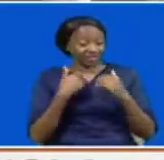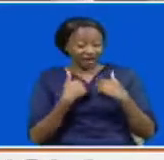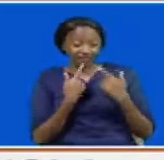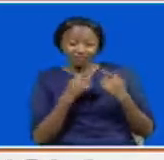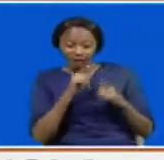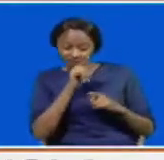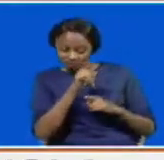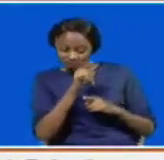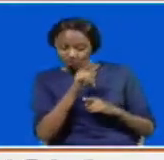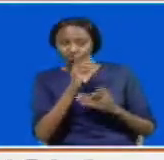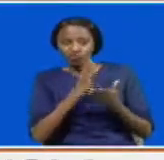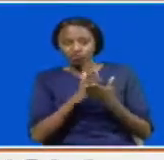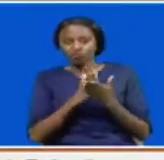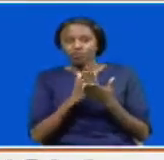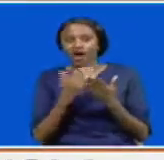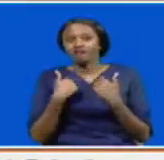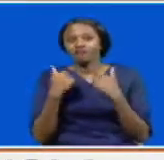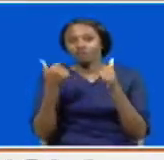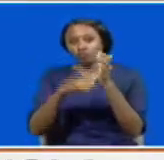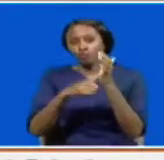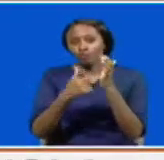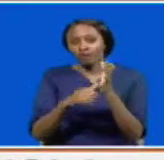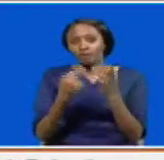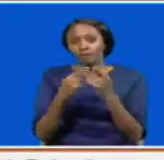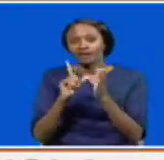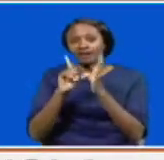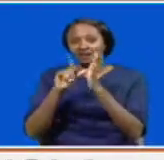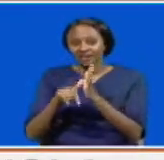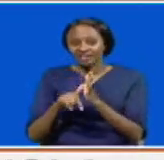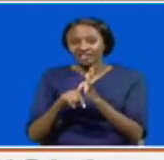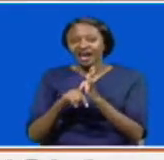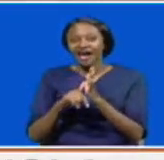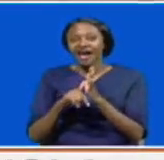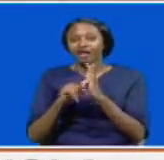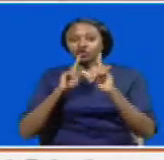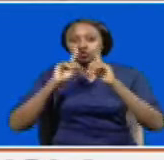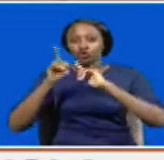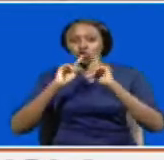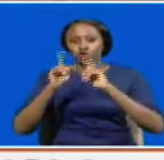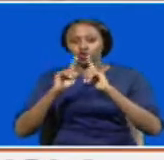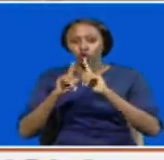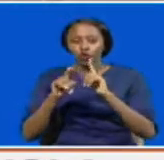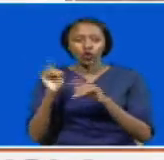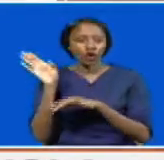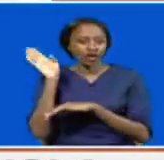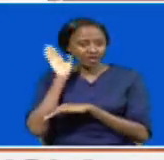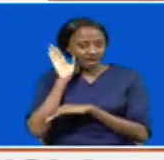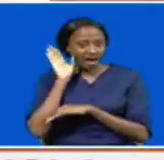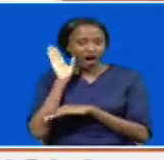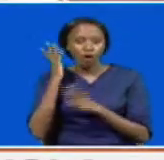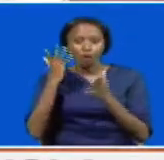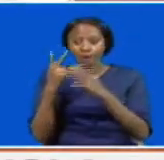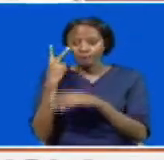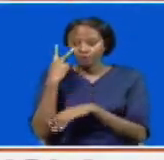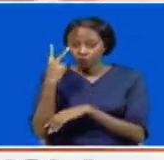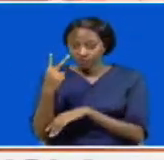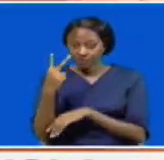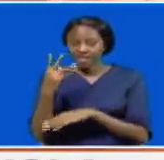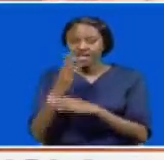out." Baada ya kuagana, huu ndio ulikuwa wakati wa mwisho kumsikia au kumuona rafikie